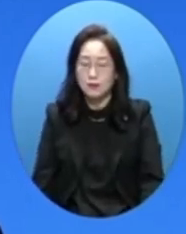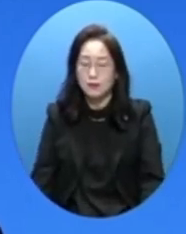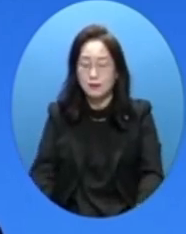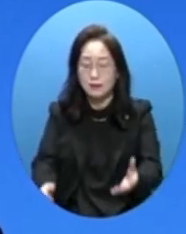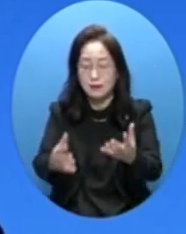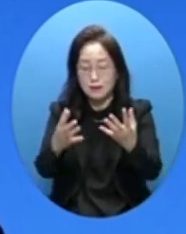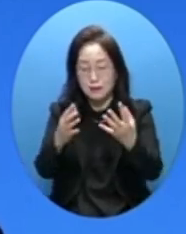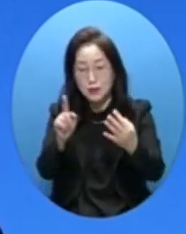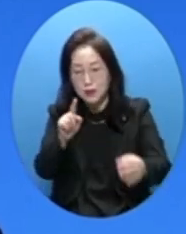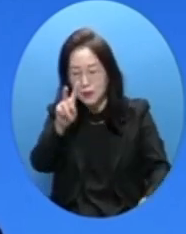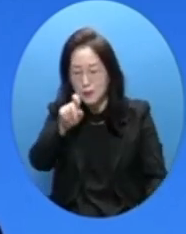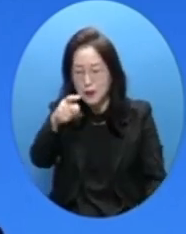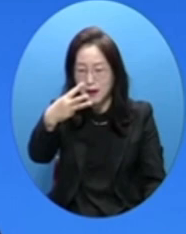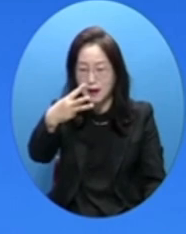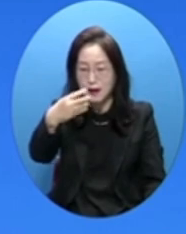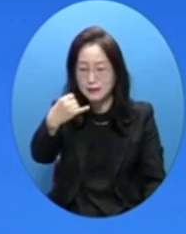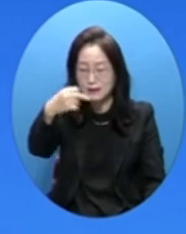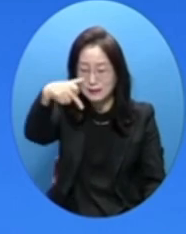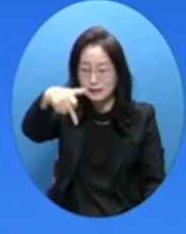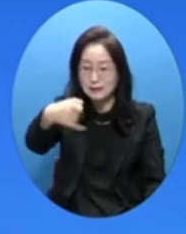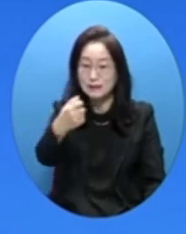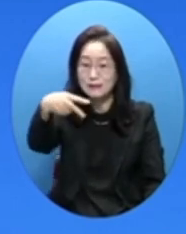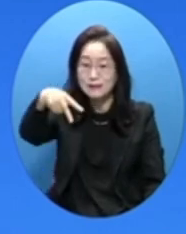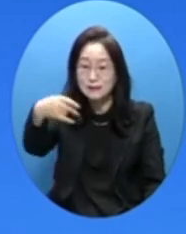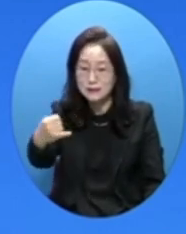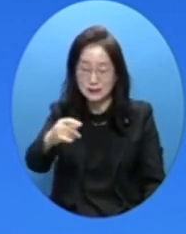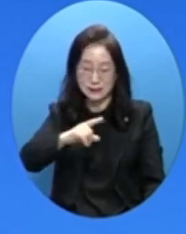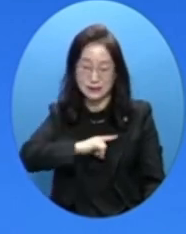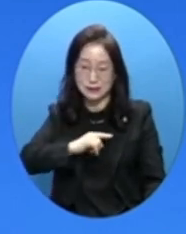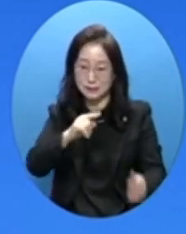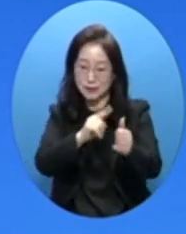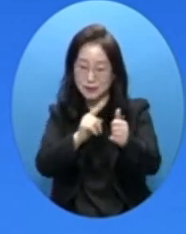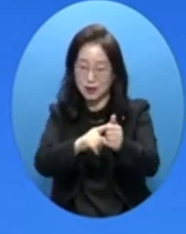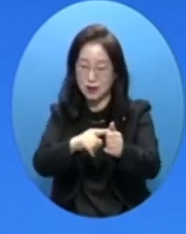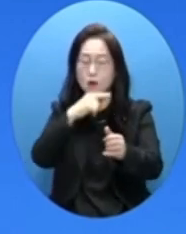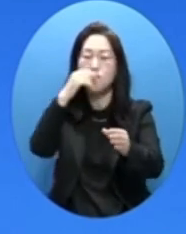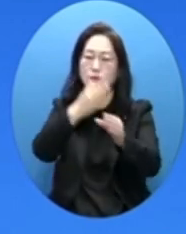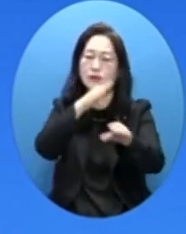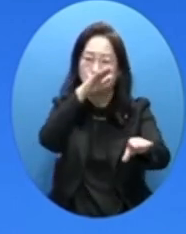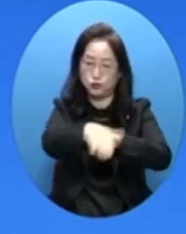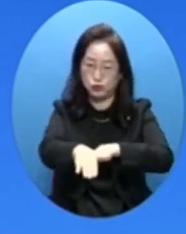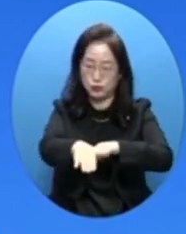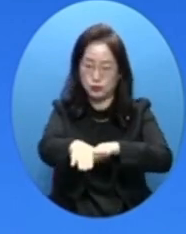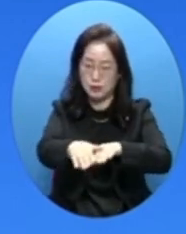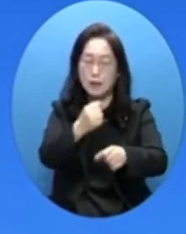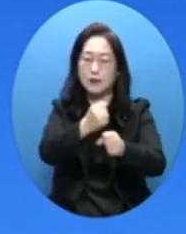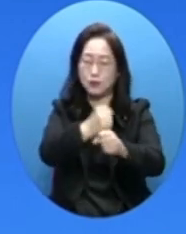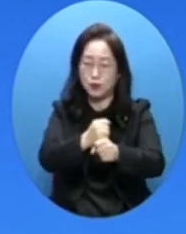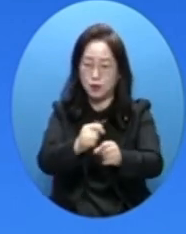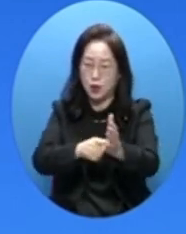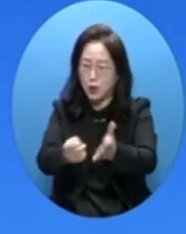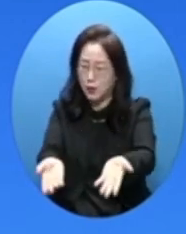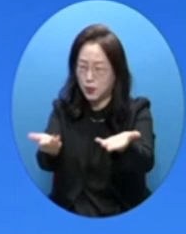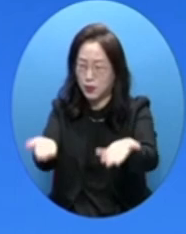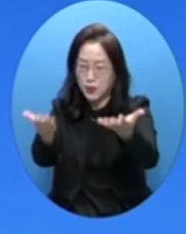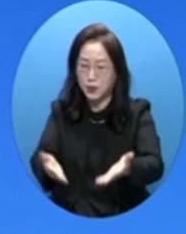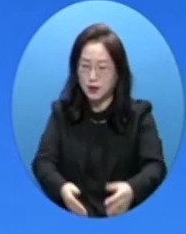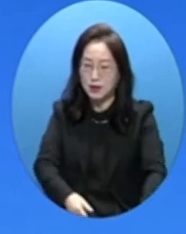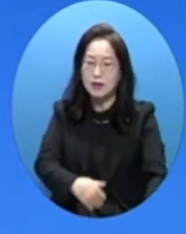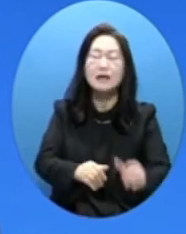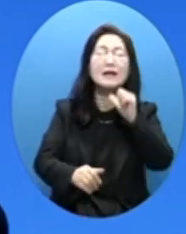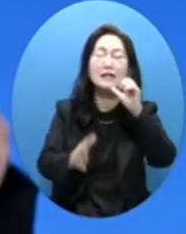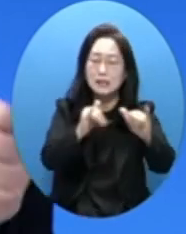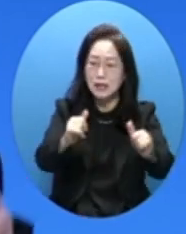마르크스라는 사람이 공산주의 이름을 가지고 선동했습니다. 우리 가난한 사람들이 가진 사람의 것을 빼앗아